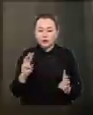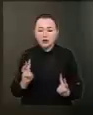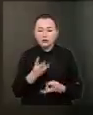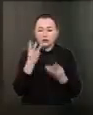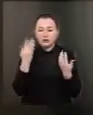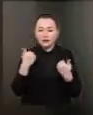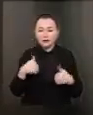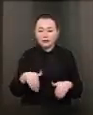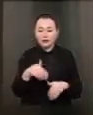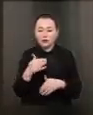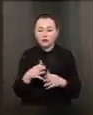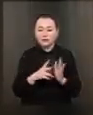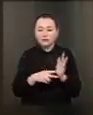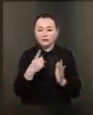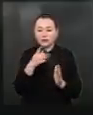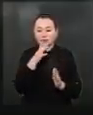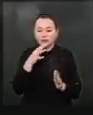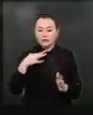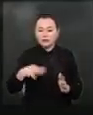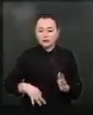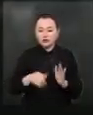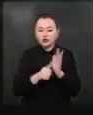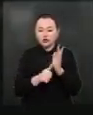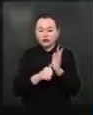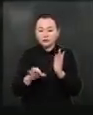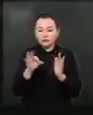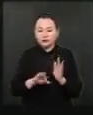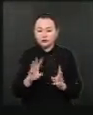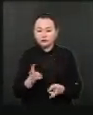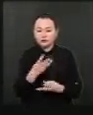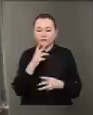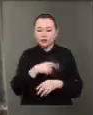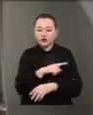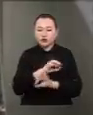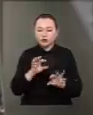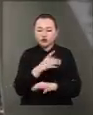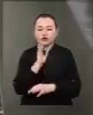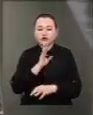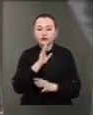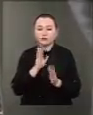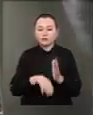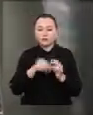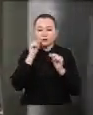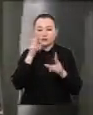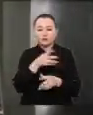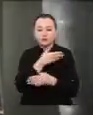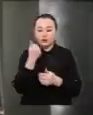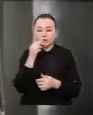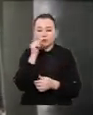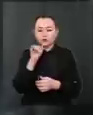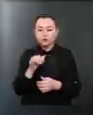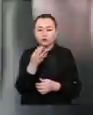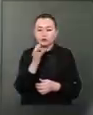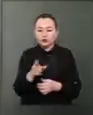ожогов тела. Ее 71-летний сын около 60. Врачи говорят, что женщина без сознания, а у мужчины ожоговый